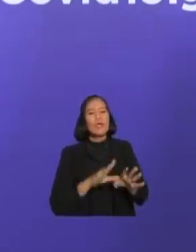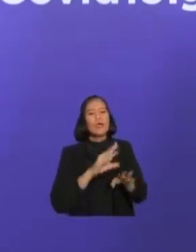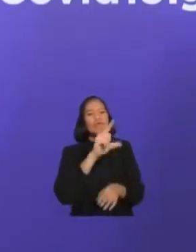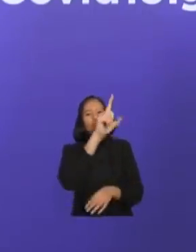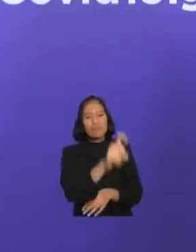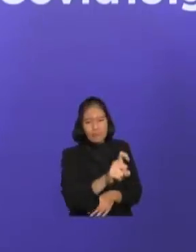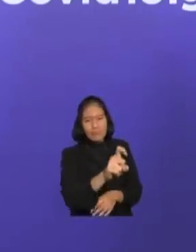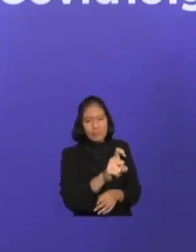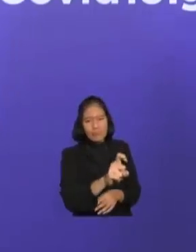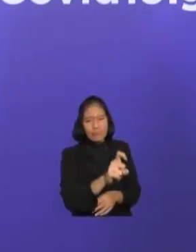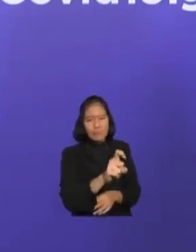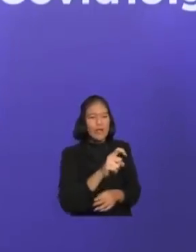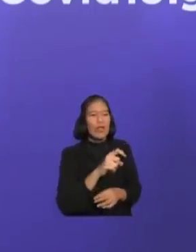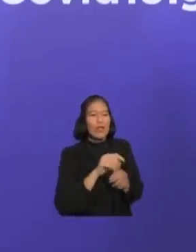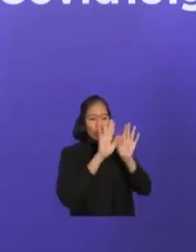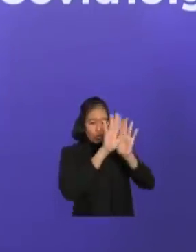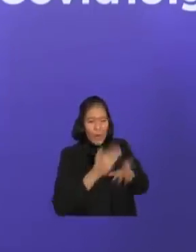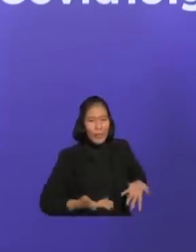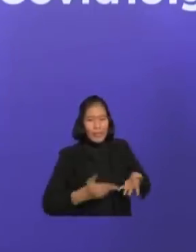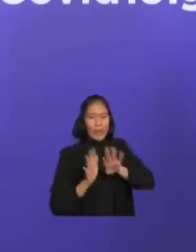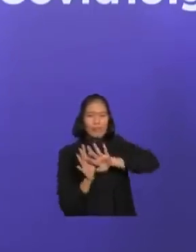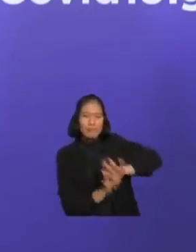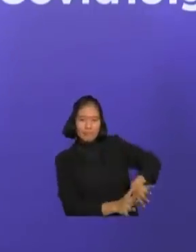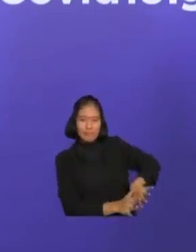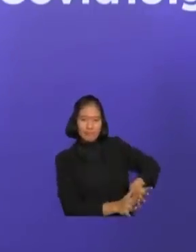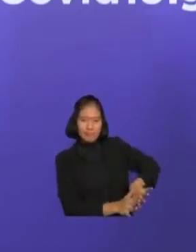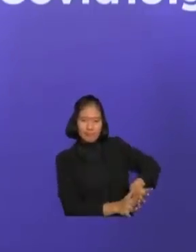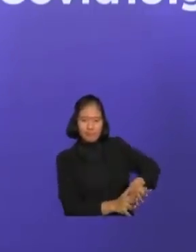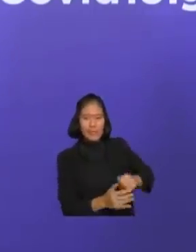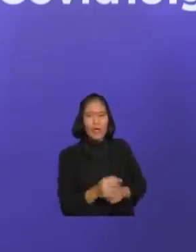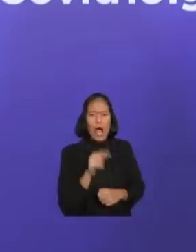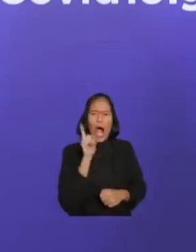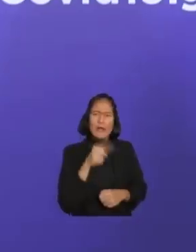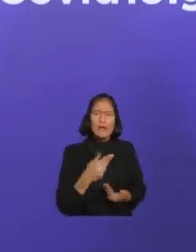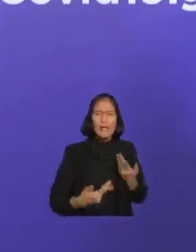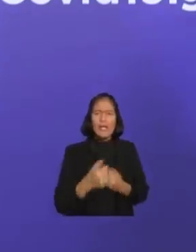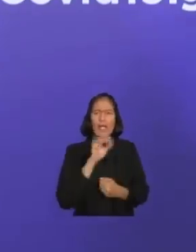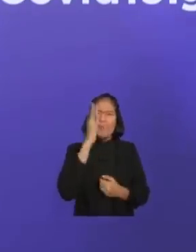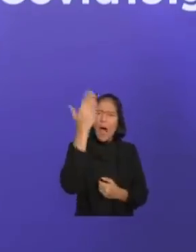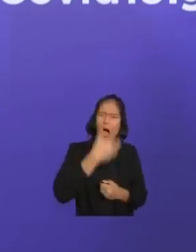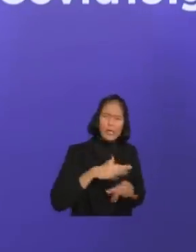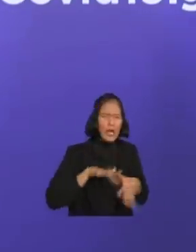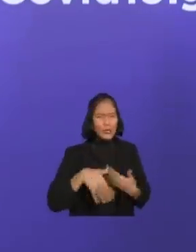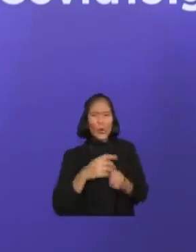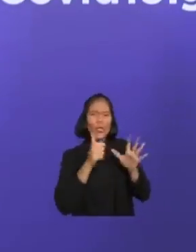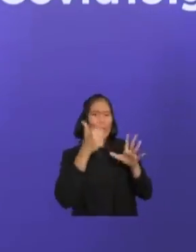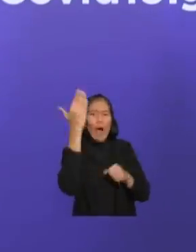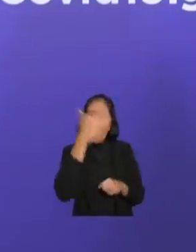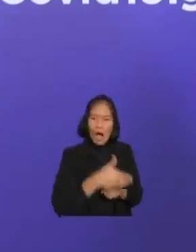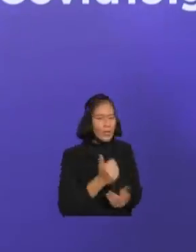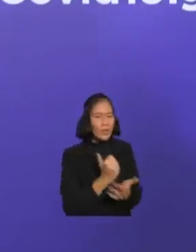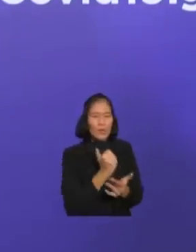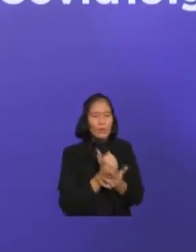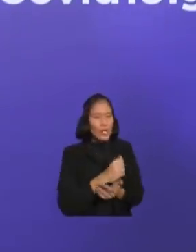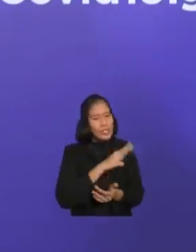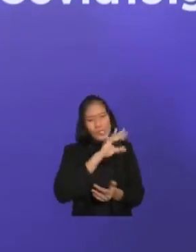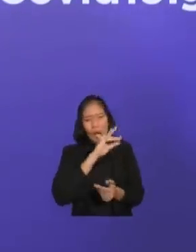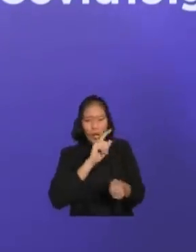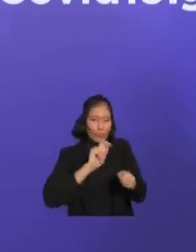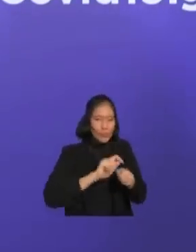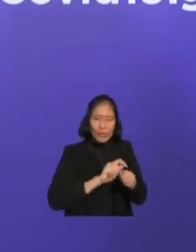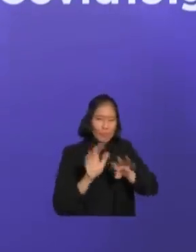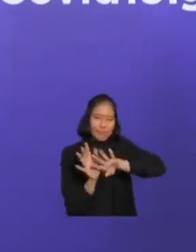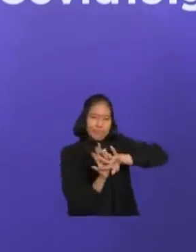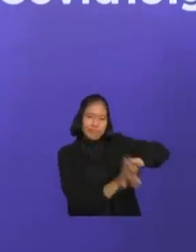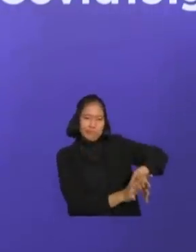sosial media saya enggak buka-buka waktu memang ada sempet kayak 56 harian yang saya enggak buka yaitu sosial media Instagram apa